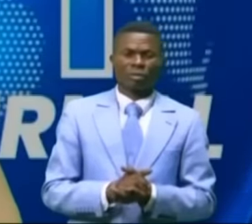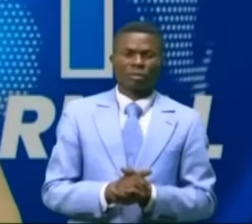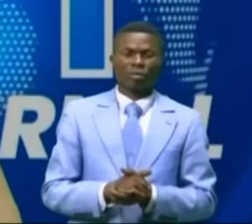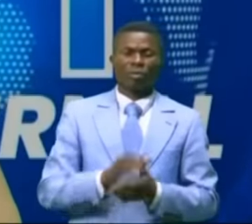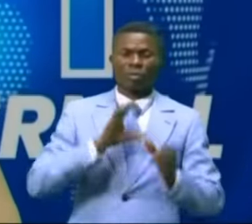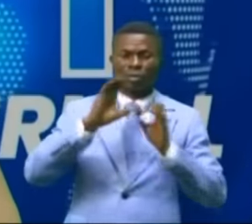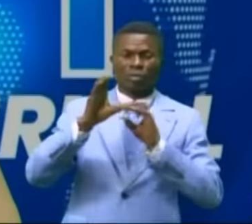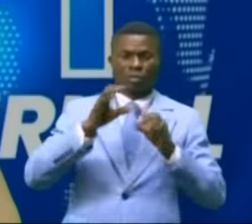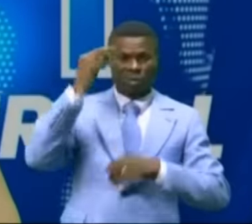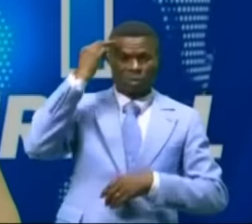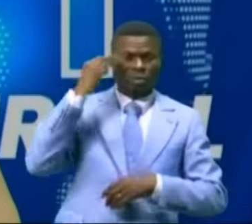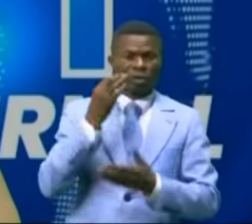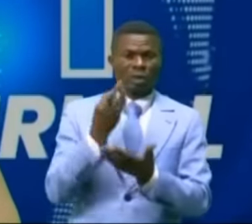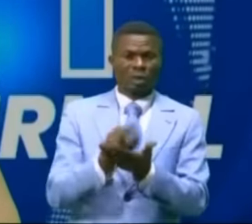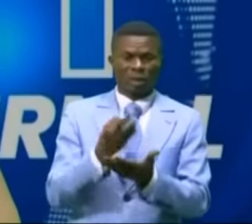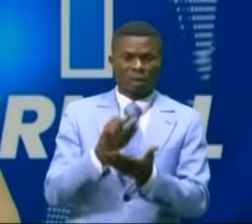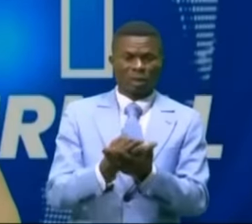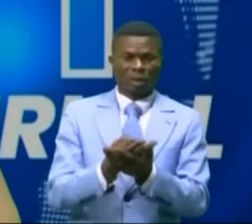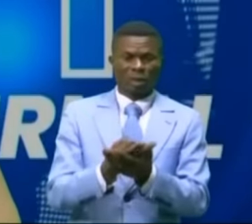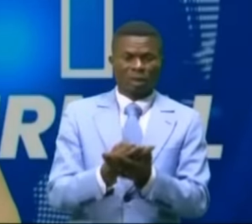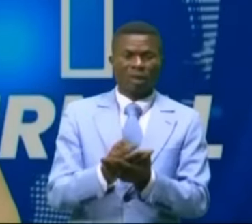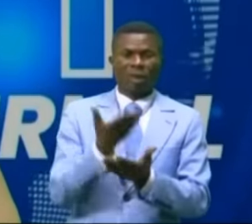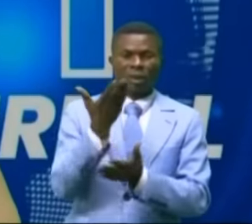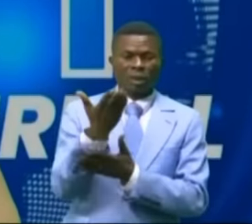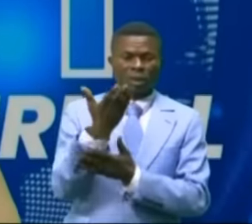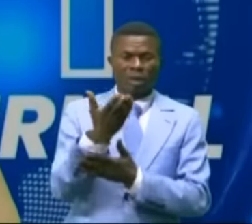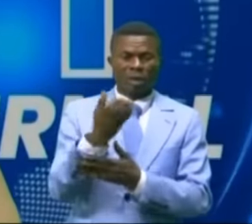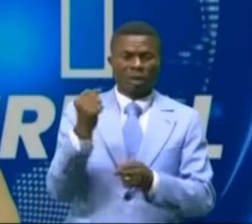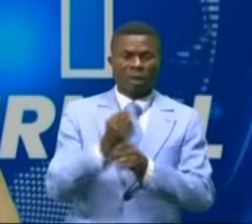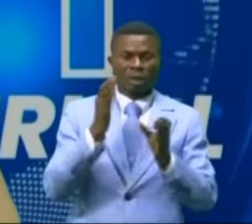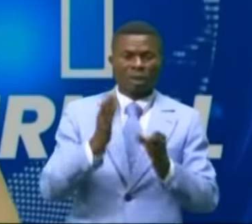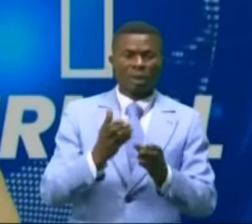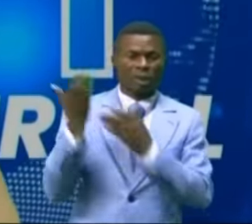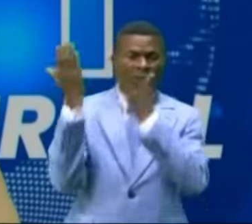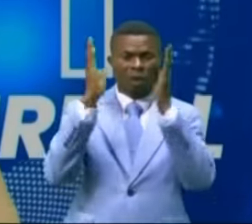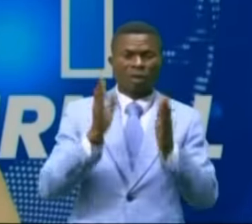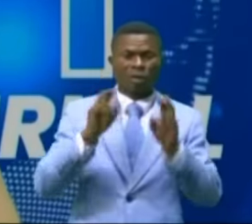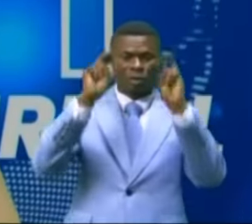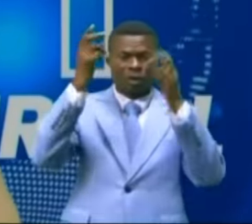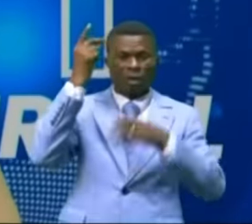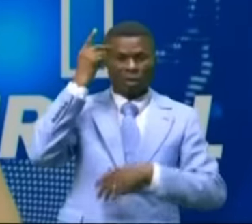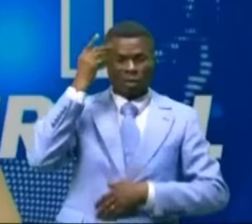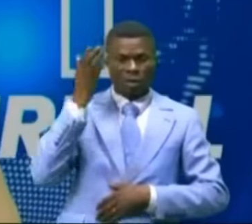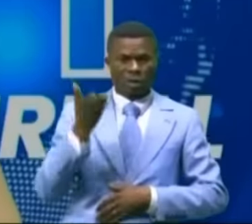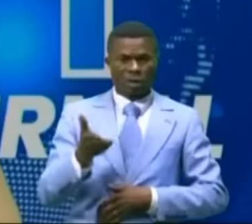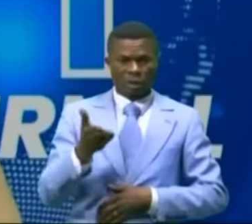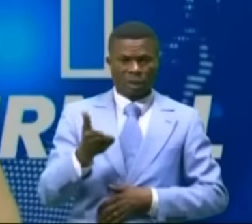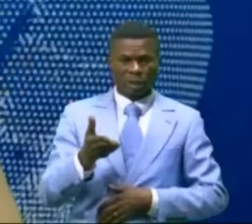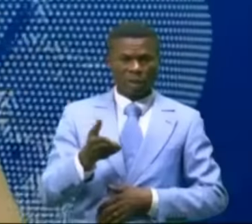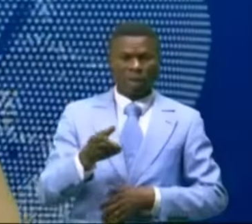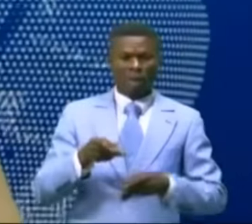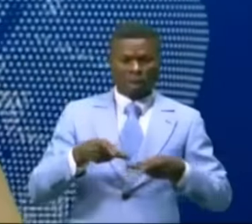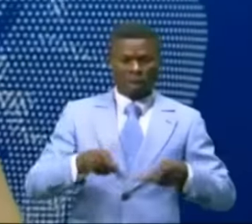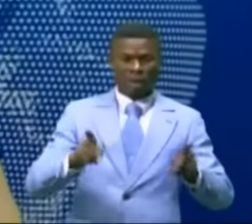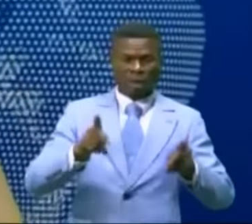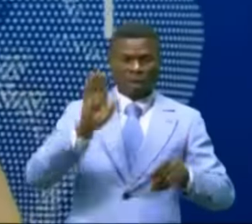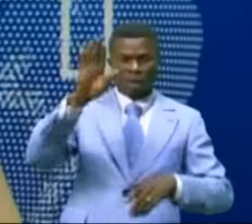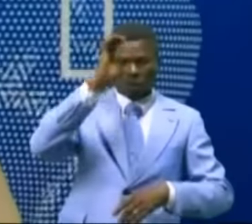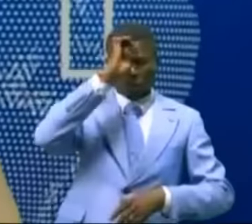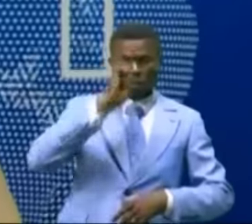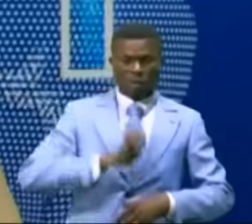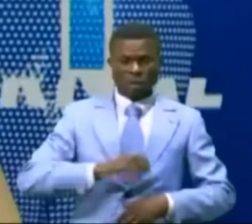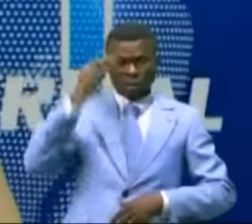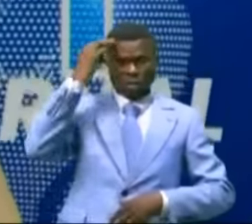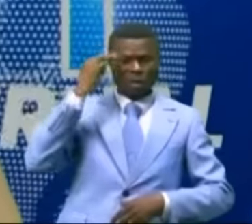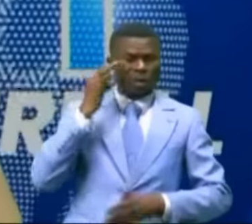Communiqué du ministère des Finances à la bonne attention des opérateurs économiques de la ville-province de Kinshasa sous le patronage de son Excellence Monsieur le